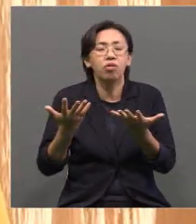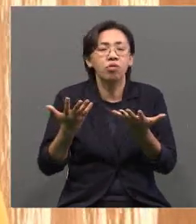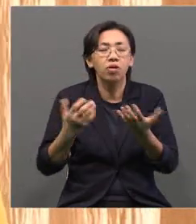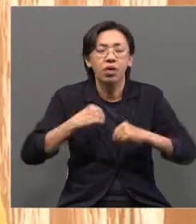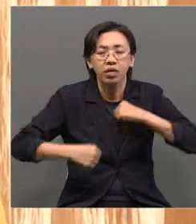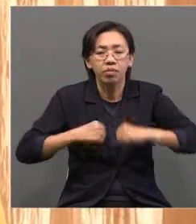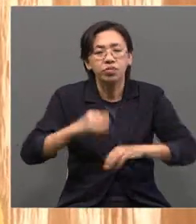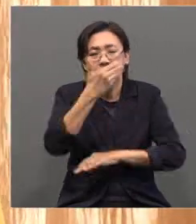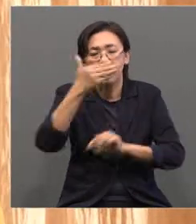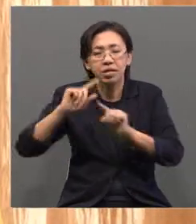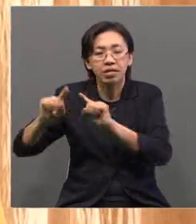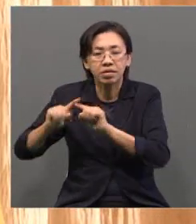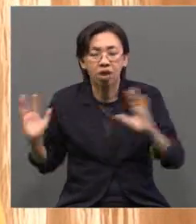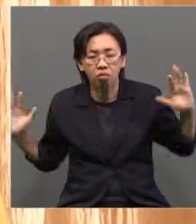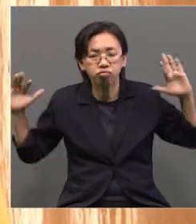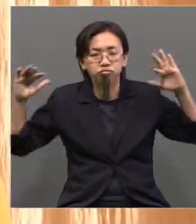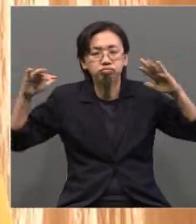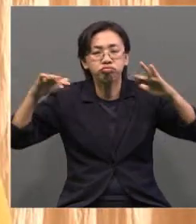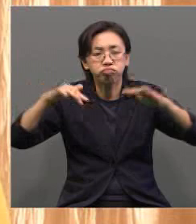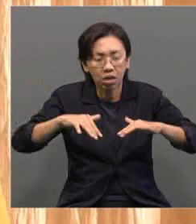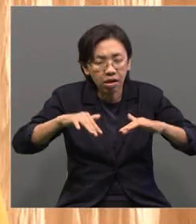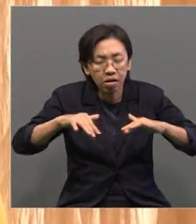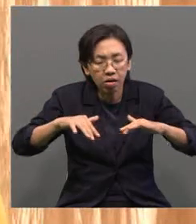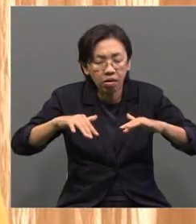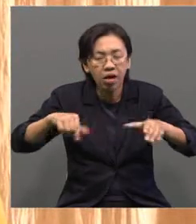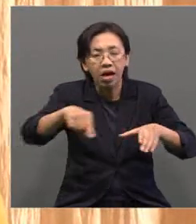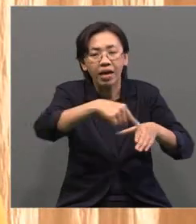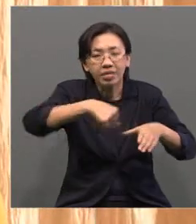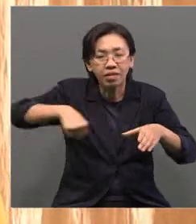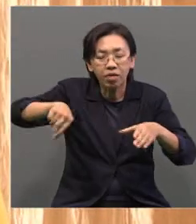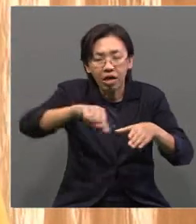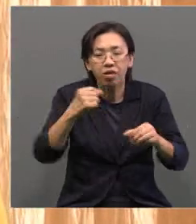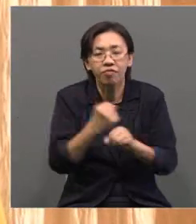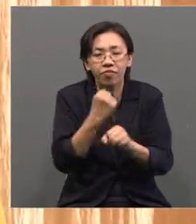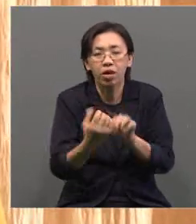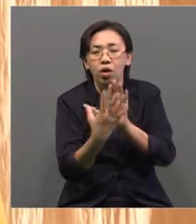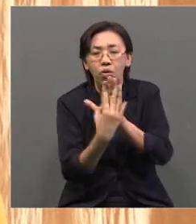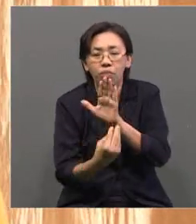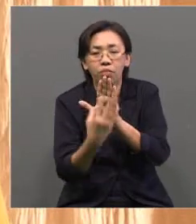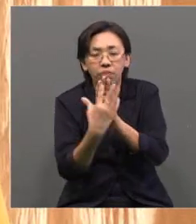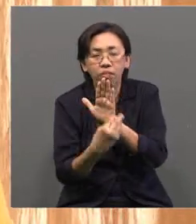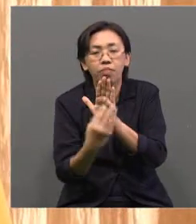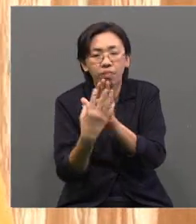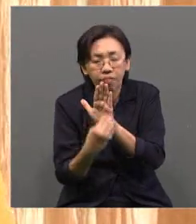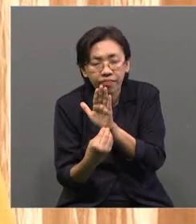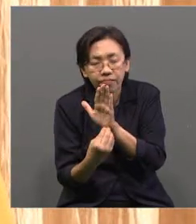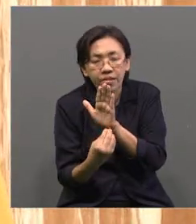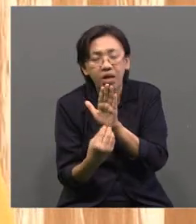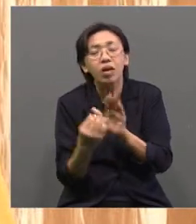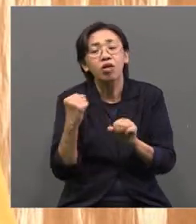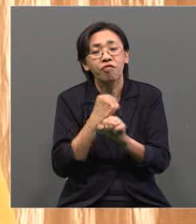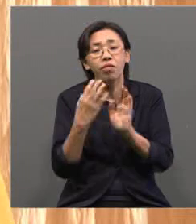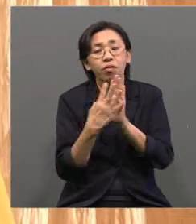ชาติเนี่ยเข้ามาร่วมในการรับการฝึกอบรมซึ่งการฝึกอบ